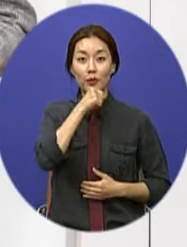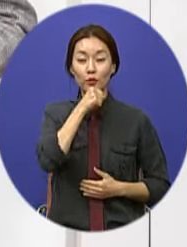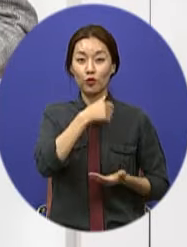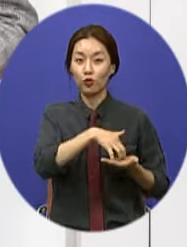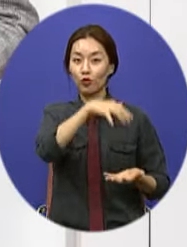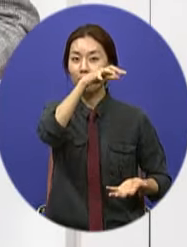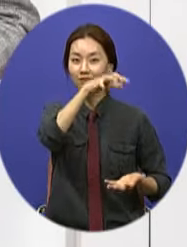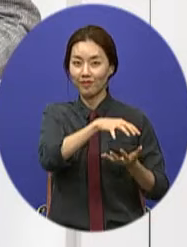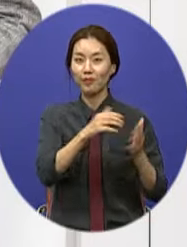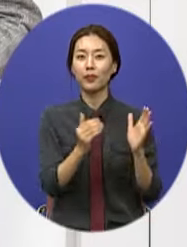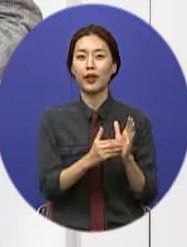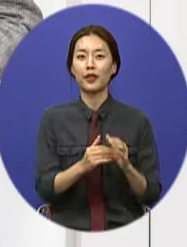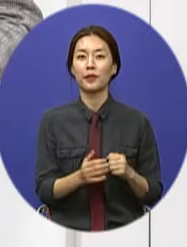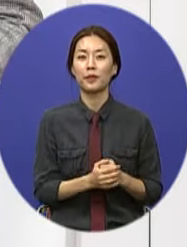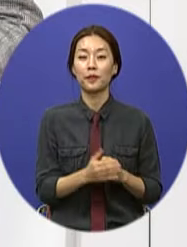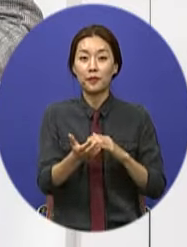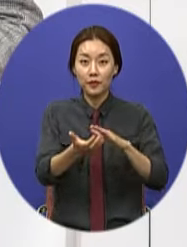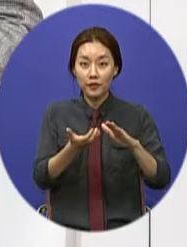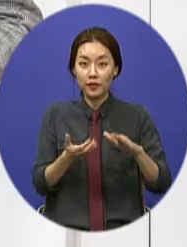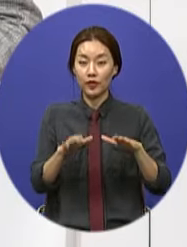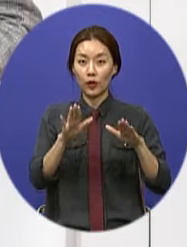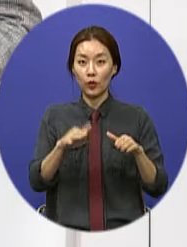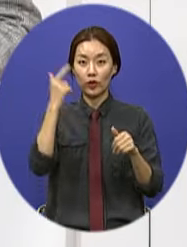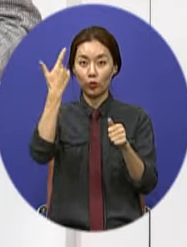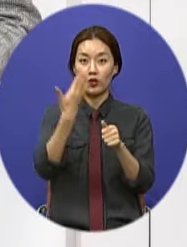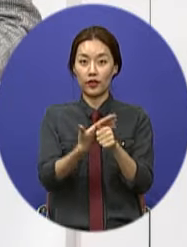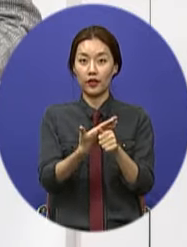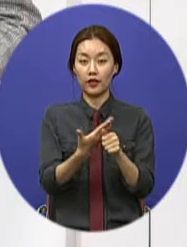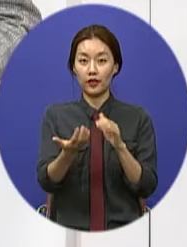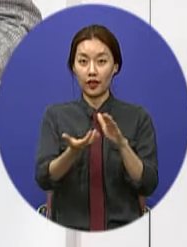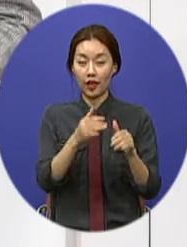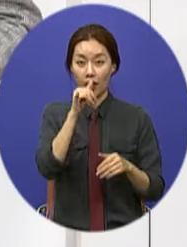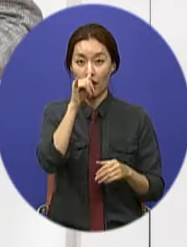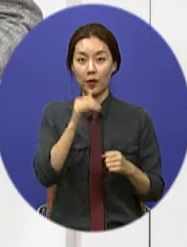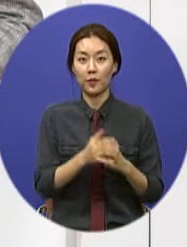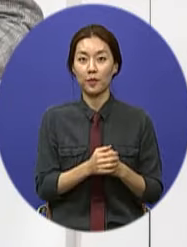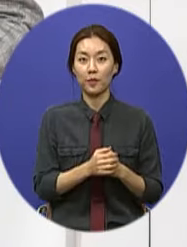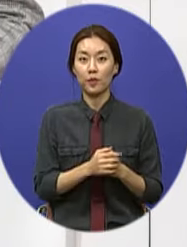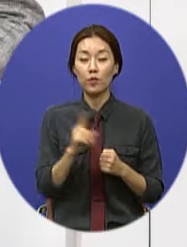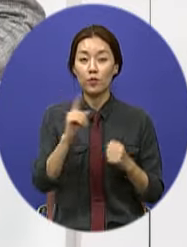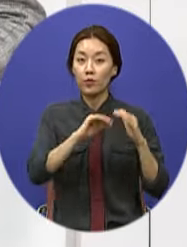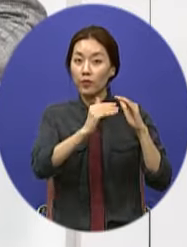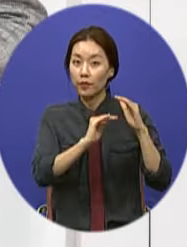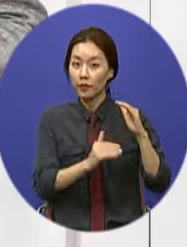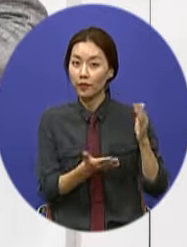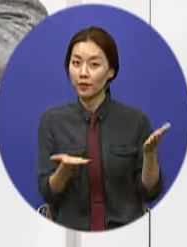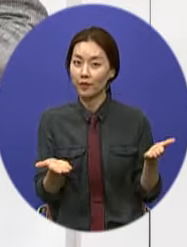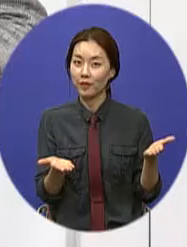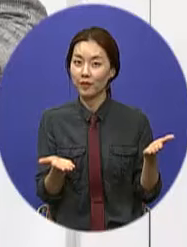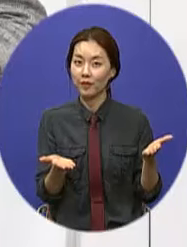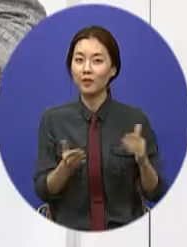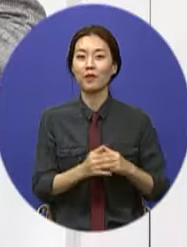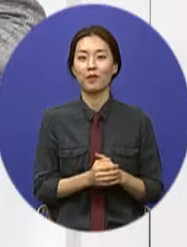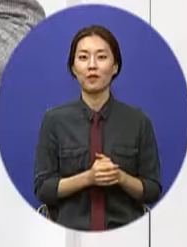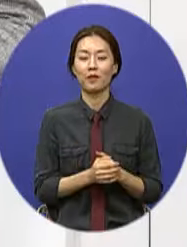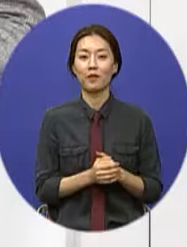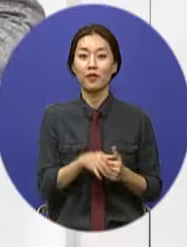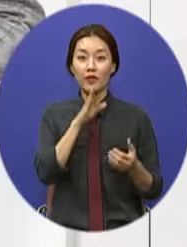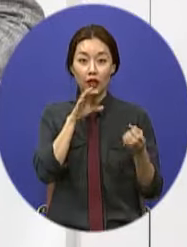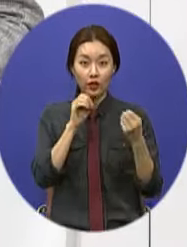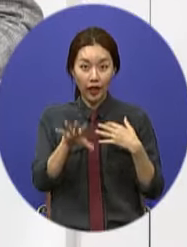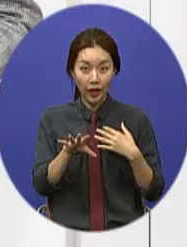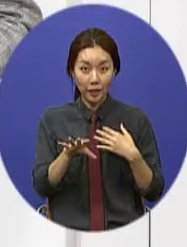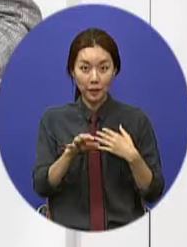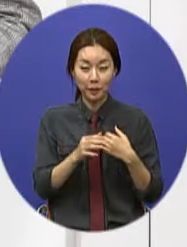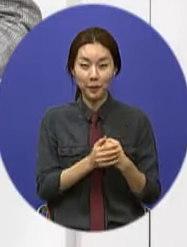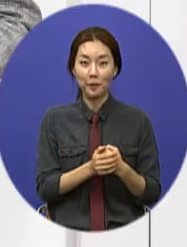집계가 됐다고 하는데요. 네. 자, 그 전에 오늘 알쏭달쏭 사투리 퀴즈 있었습니다. 그렇습니다. 문제는 요거였고